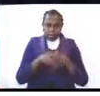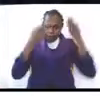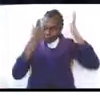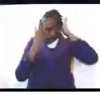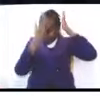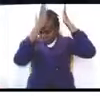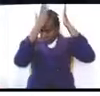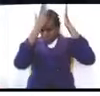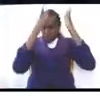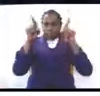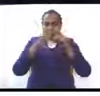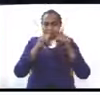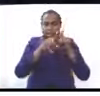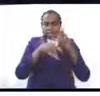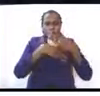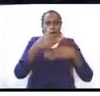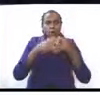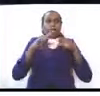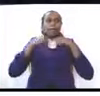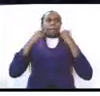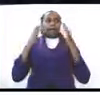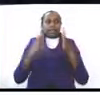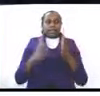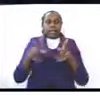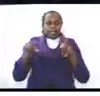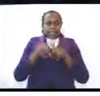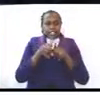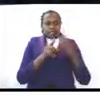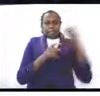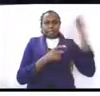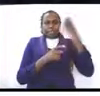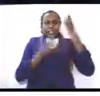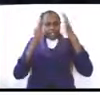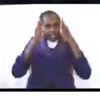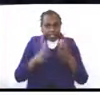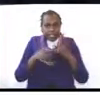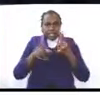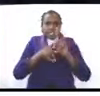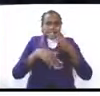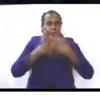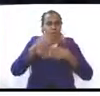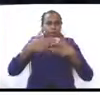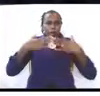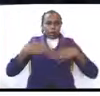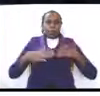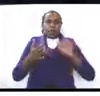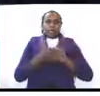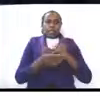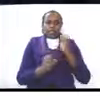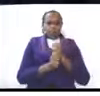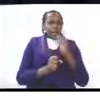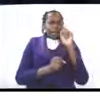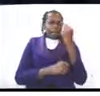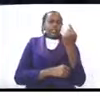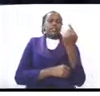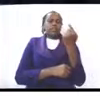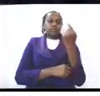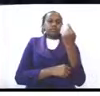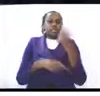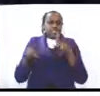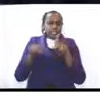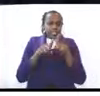maaskofu na wachungaji na waijilisti na wala wote ambao ni wahudumu wa kwanza,